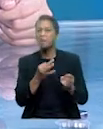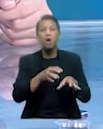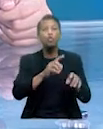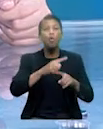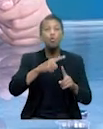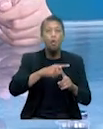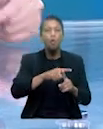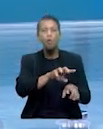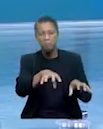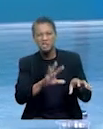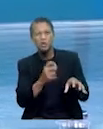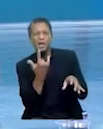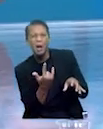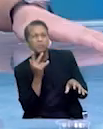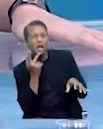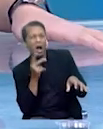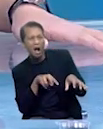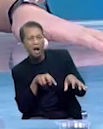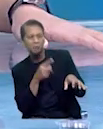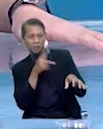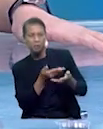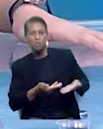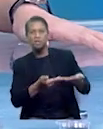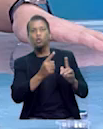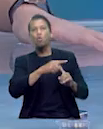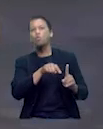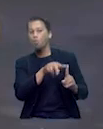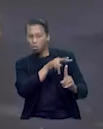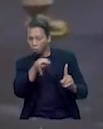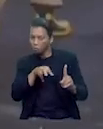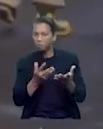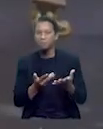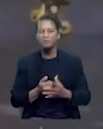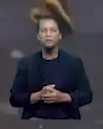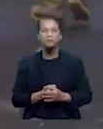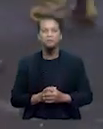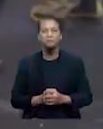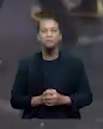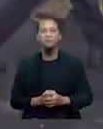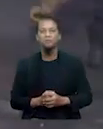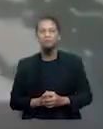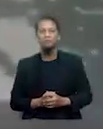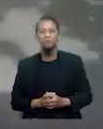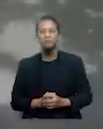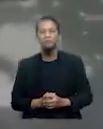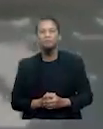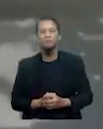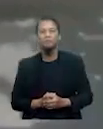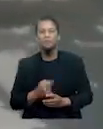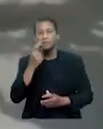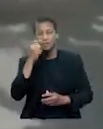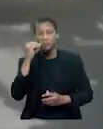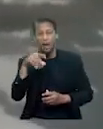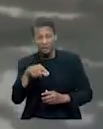hingga pagi untuk memastikan bahwa kondisi toko mereka tidak sepenuhnya hangus terbakar. Hingga Selasa pagi proses